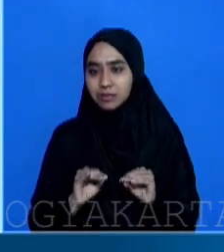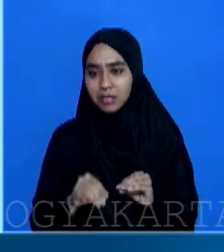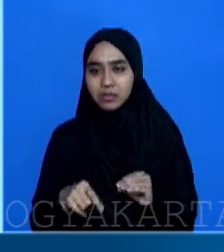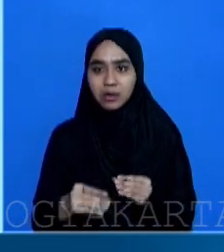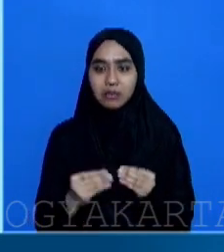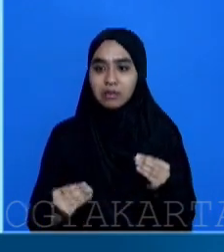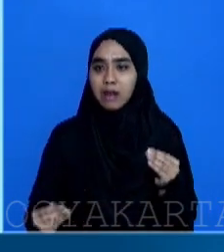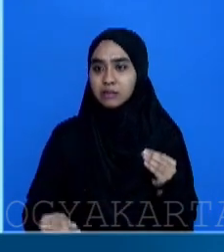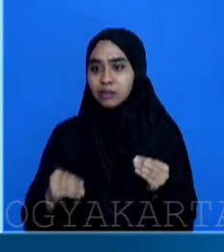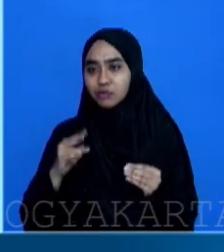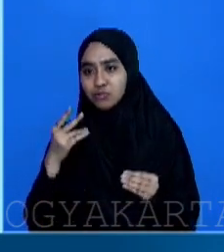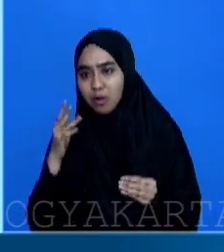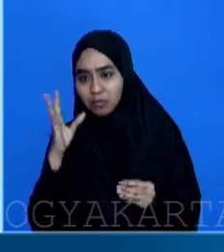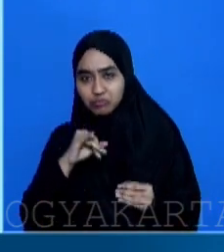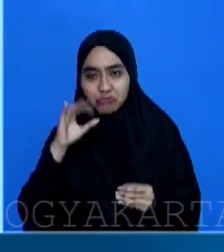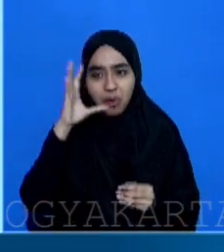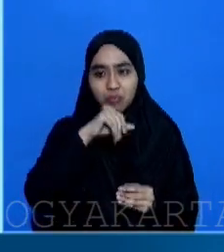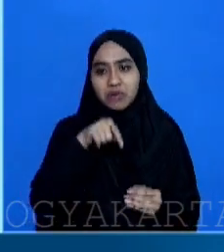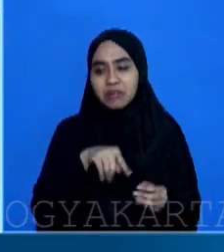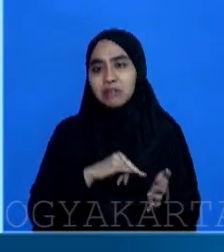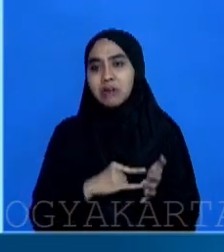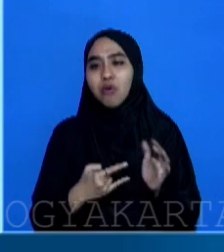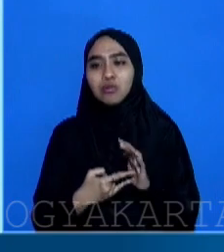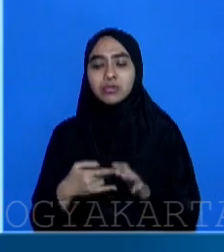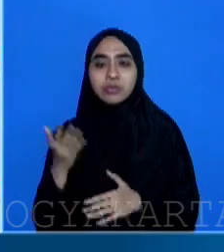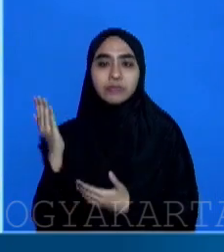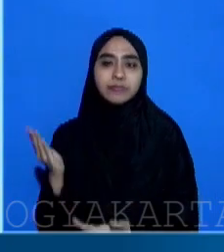generasi muda harus lebih mengenal akan teknologi yang ada.